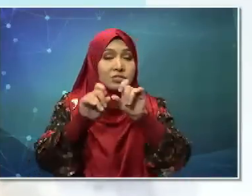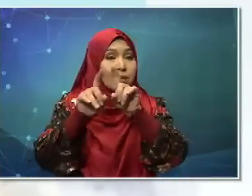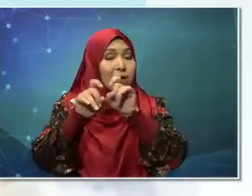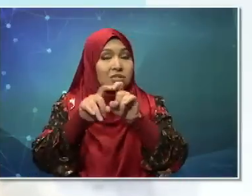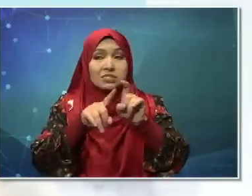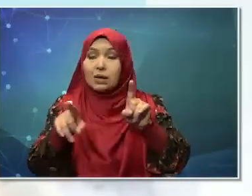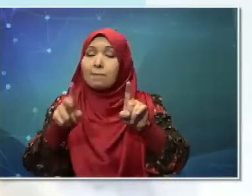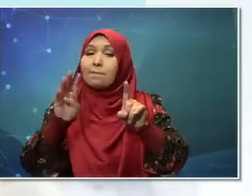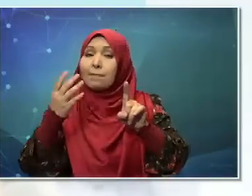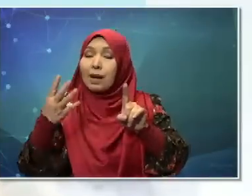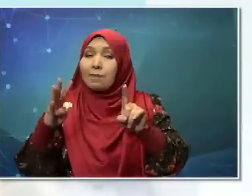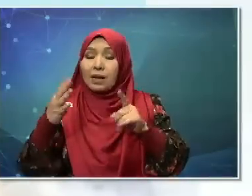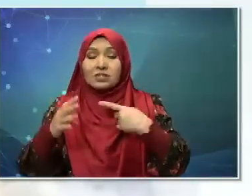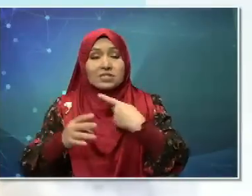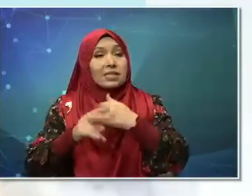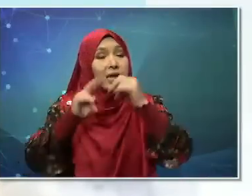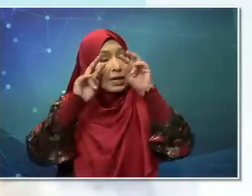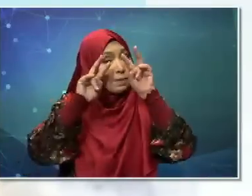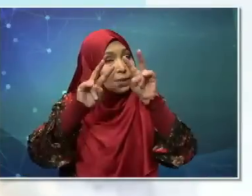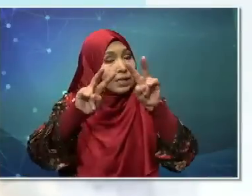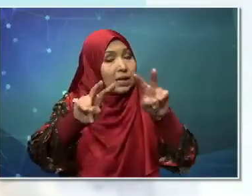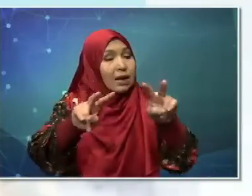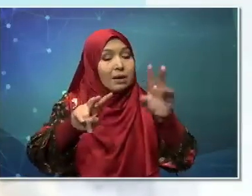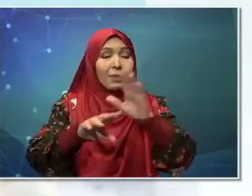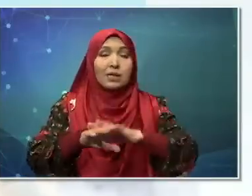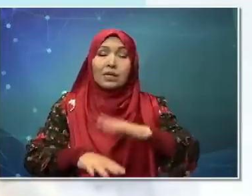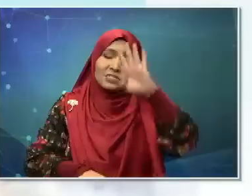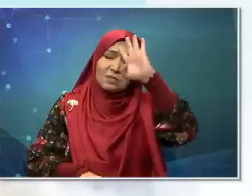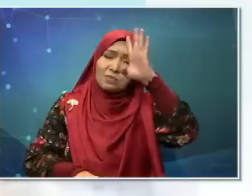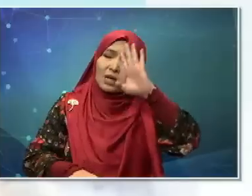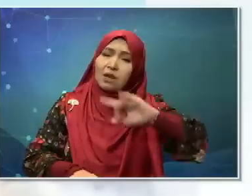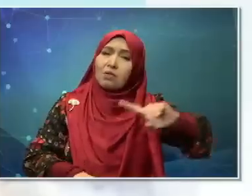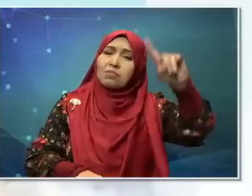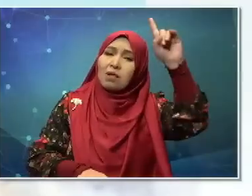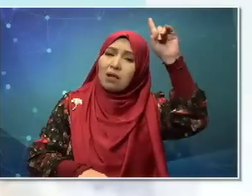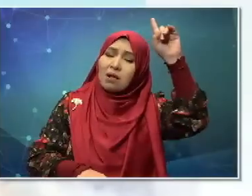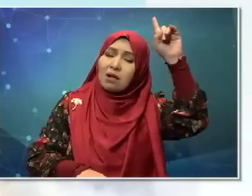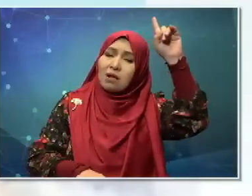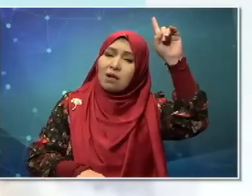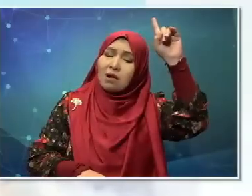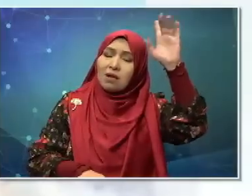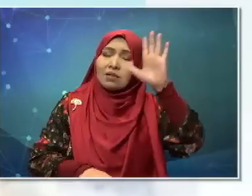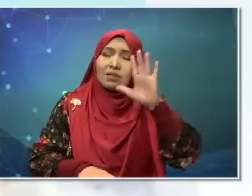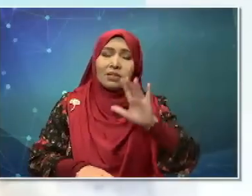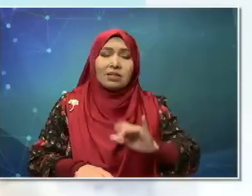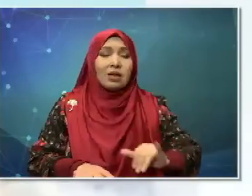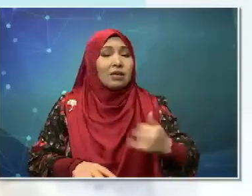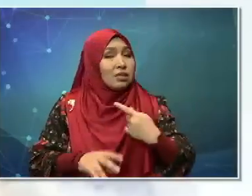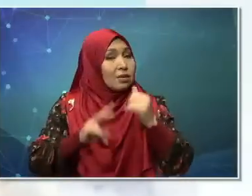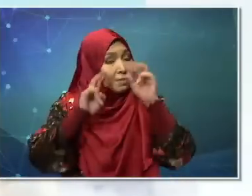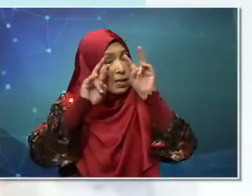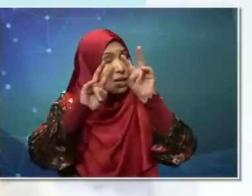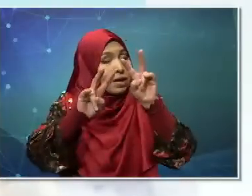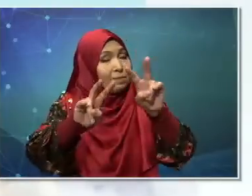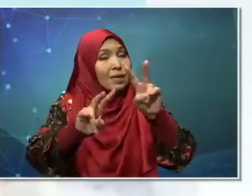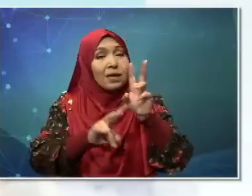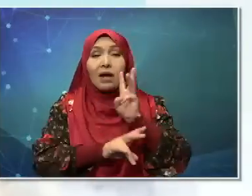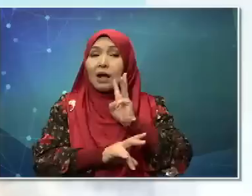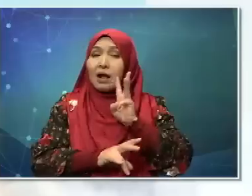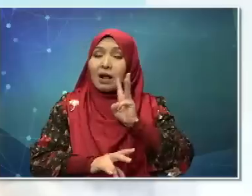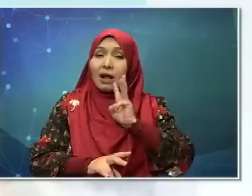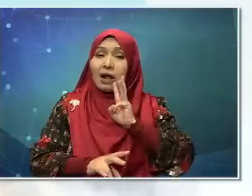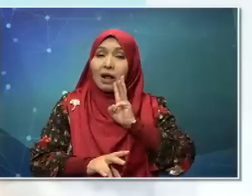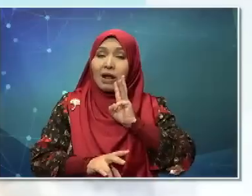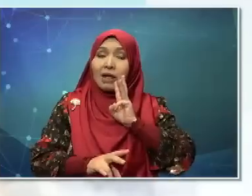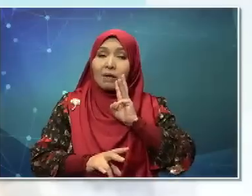14 kita akan melihat kepada ciptaan Allah antara new ialah gitu melihat kepada air pada